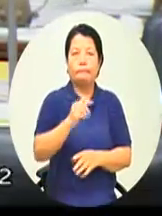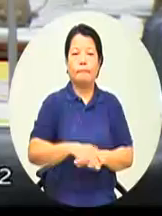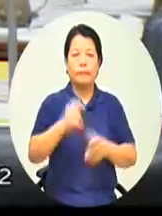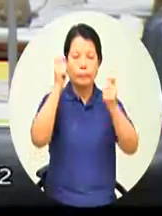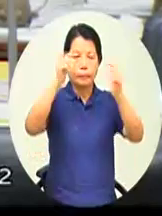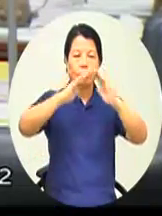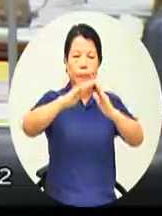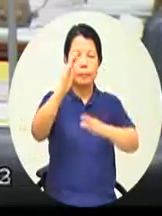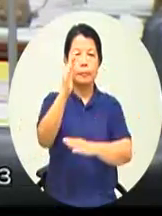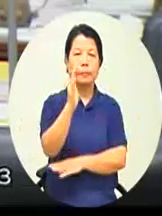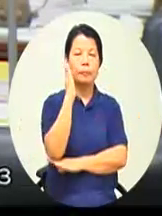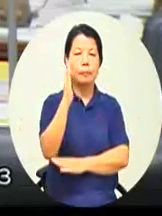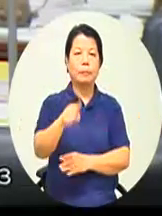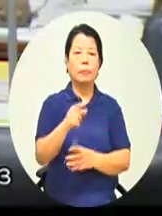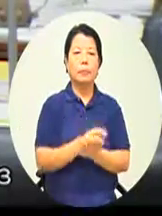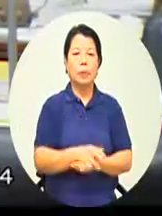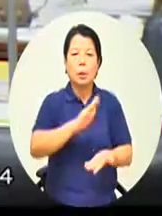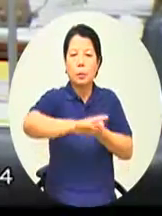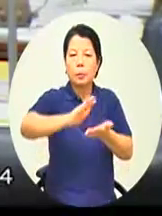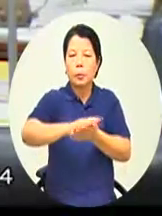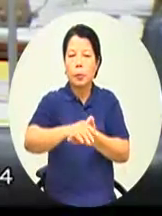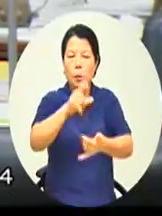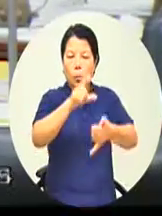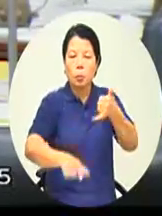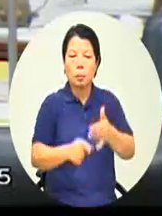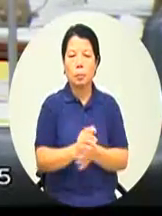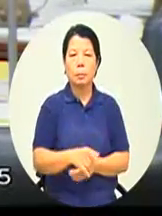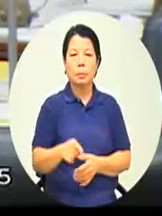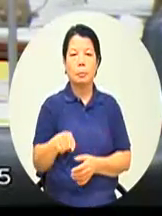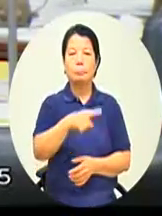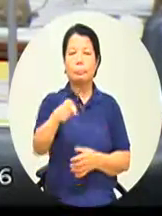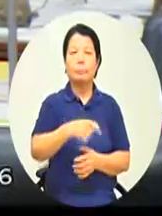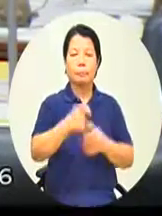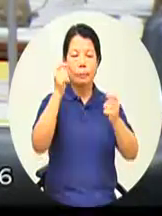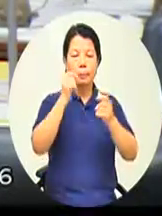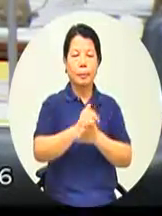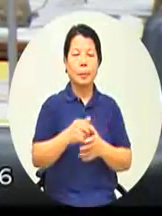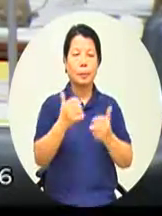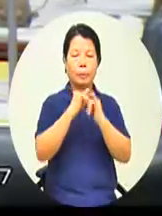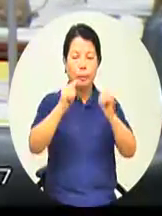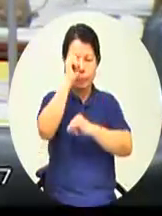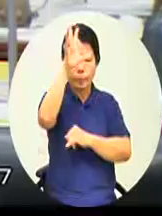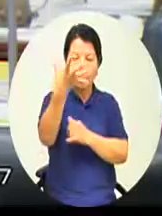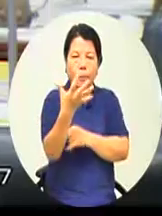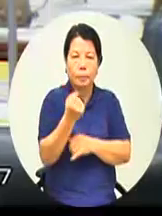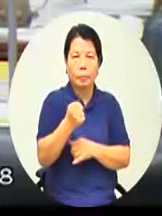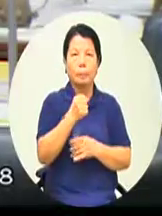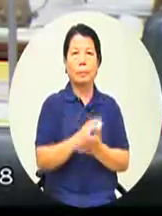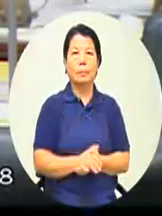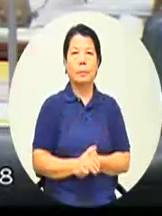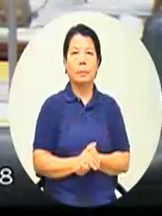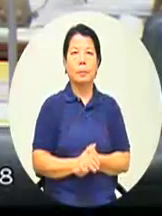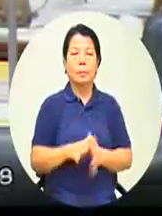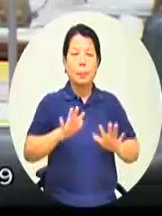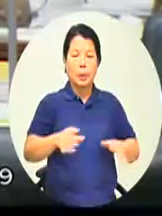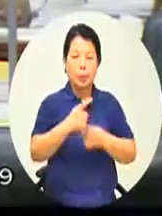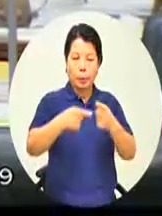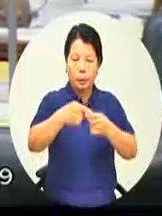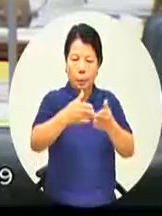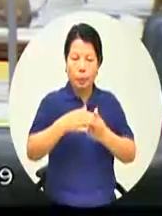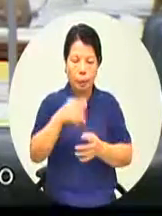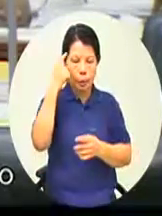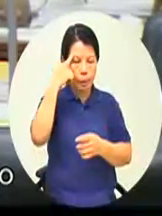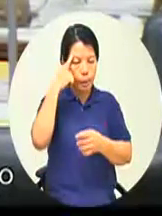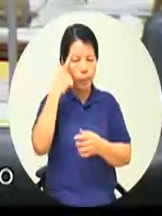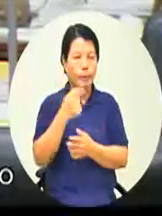的解决方案，因为毕竟是执政的政府，那照道理来讲的话，应该是要想办法来